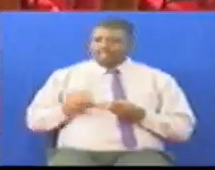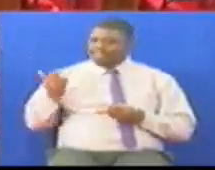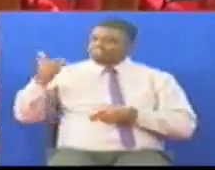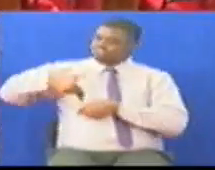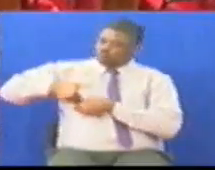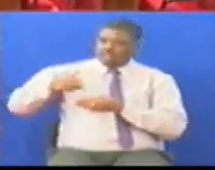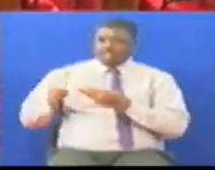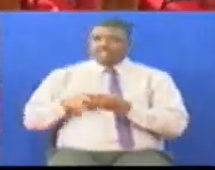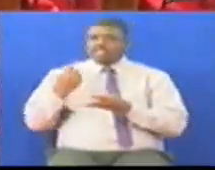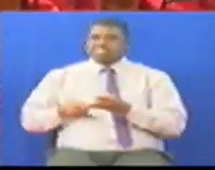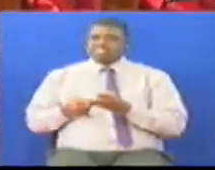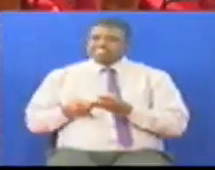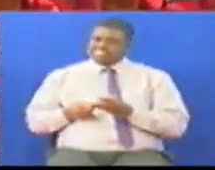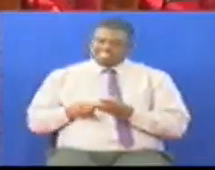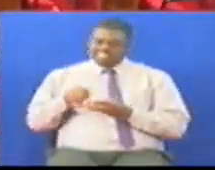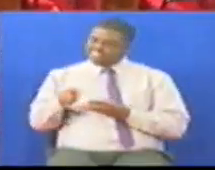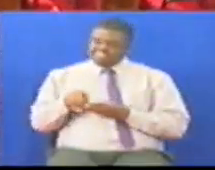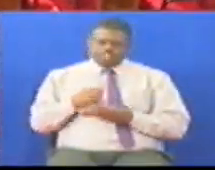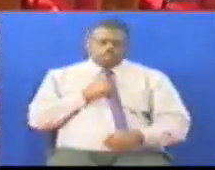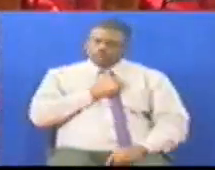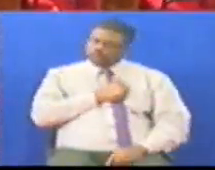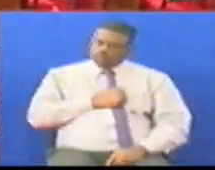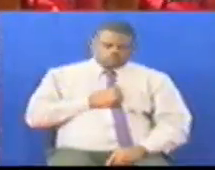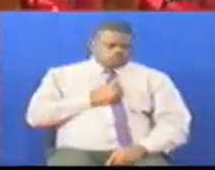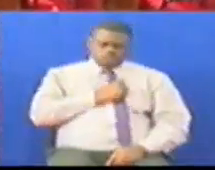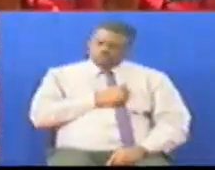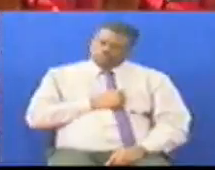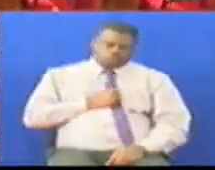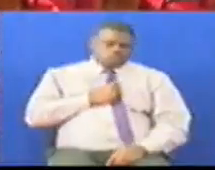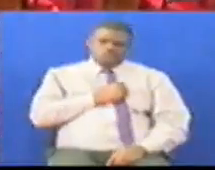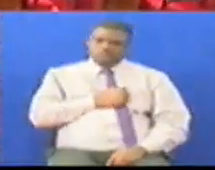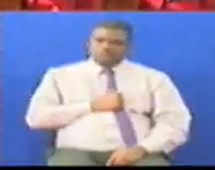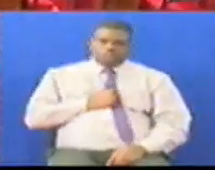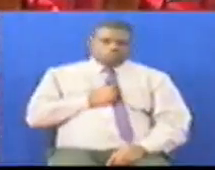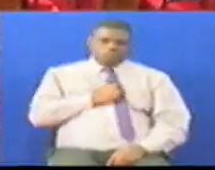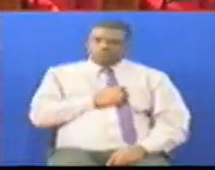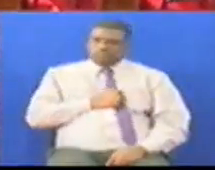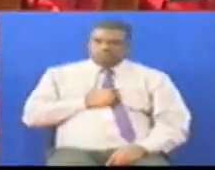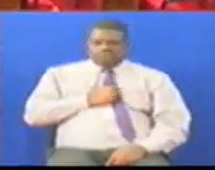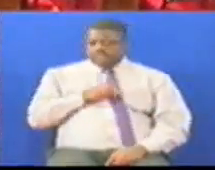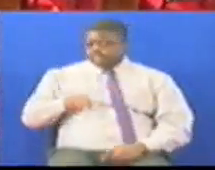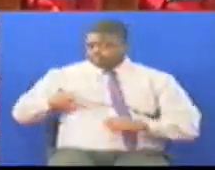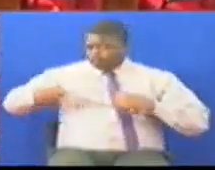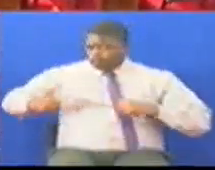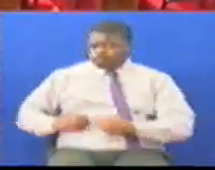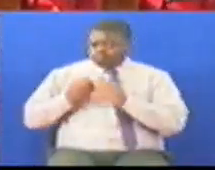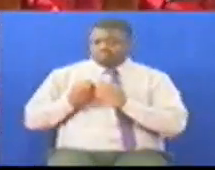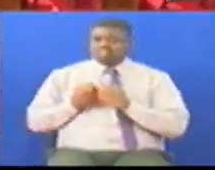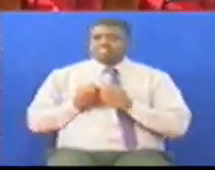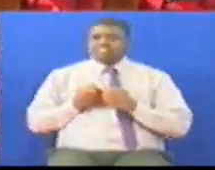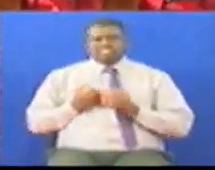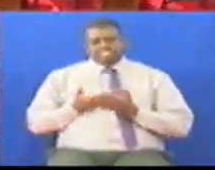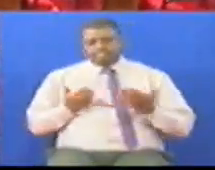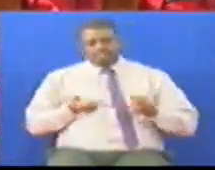ambako ilileta simanzi kubwa katika taifa letu. Ajali hiyo ilisababisha vifo vya